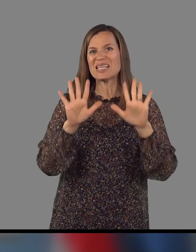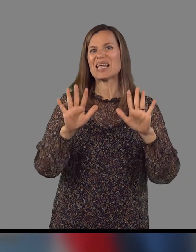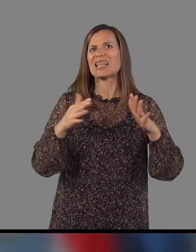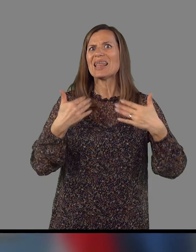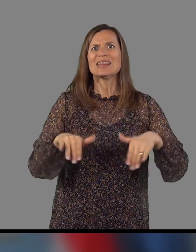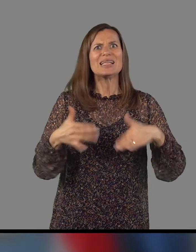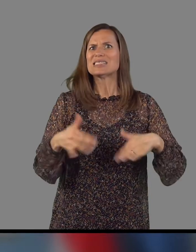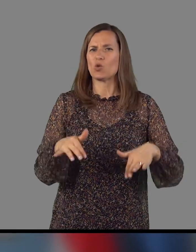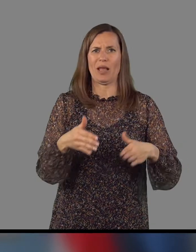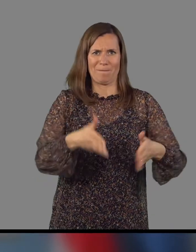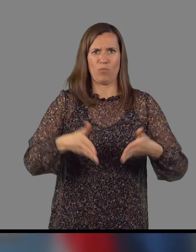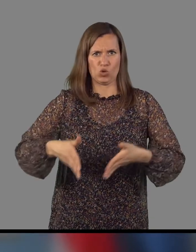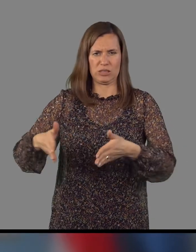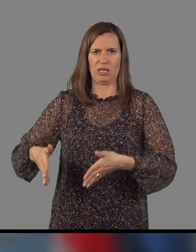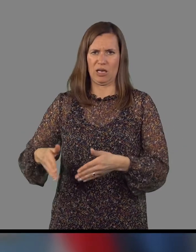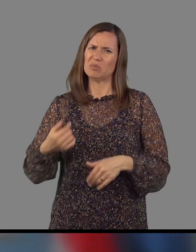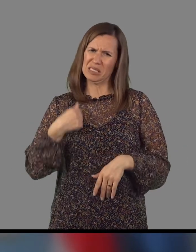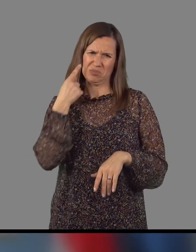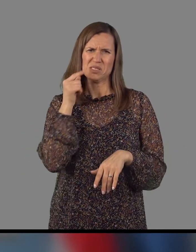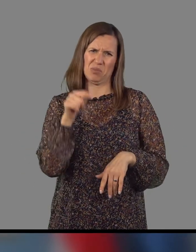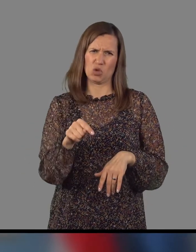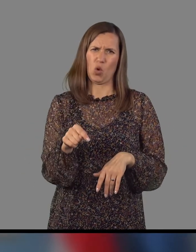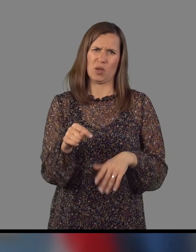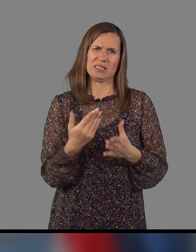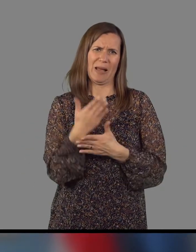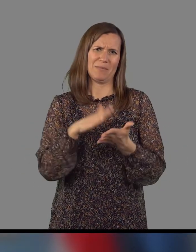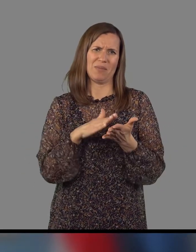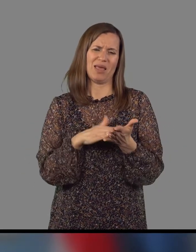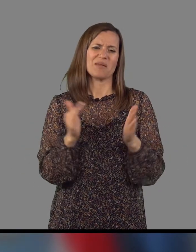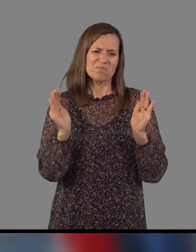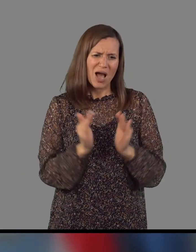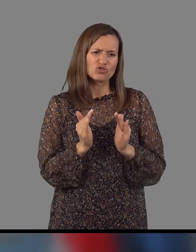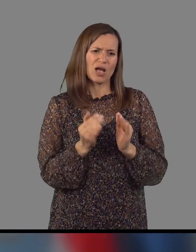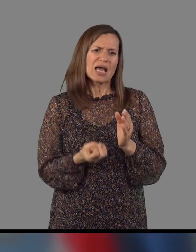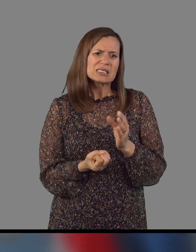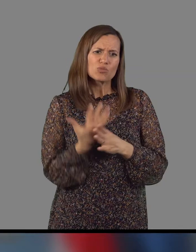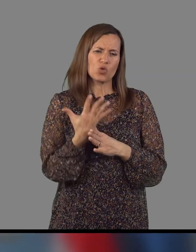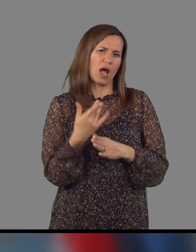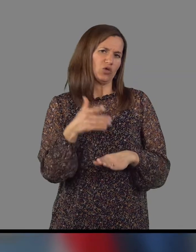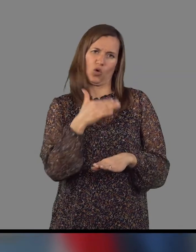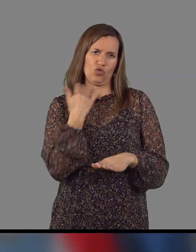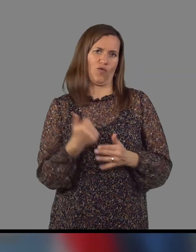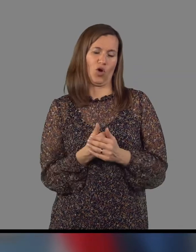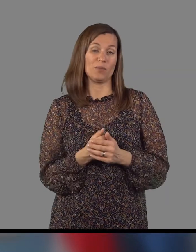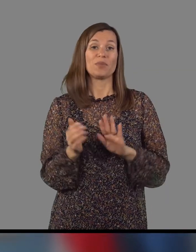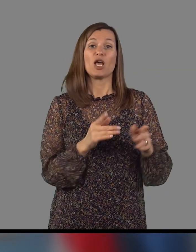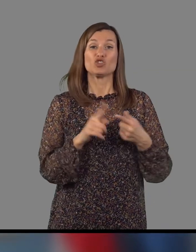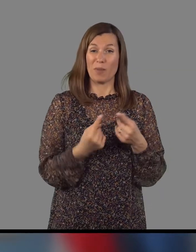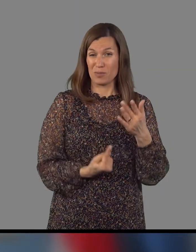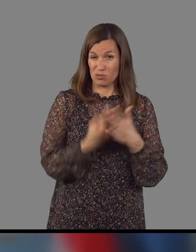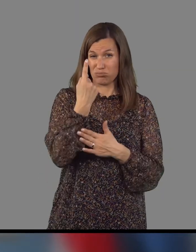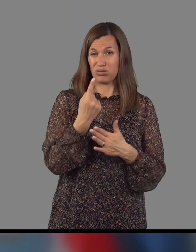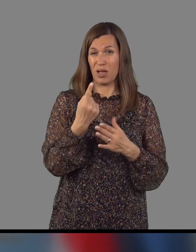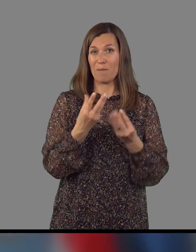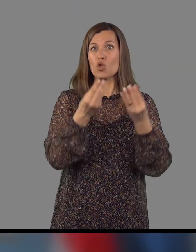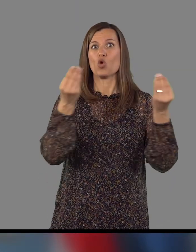postelj, kar mislim, da bi morali biti za primer manjšega izbruha zadosti. Če bi pa prišlo